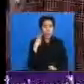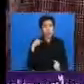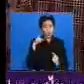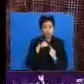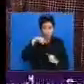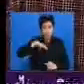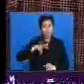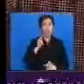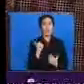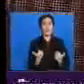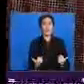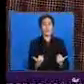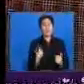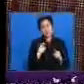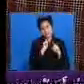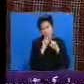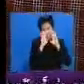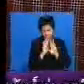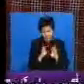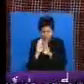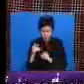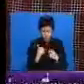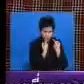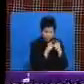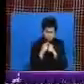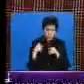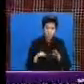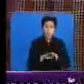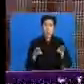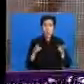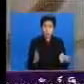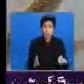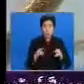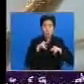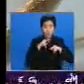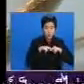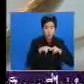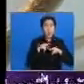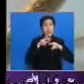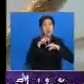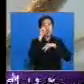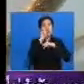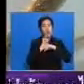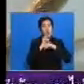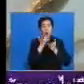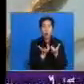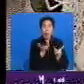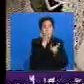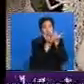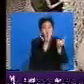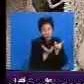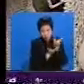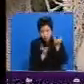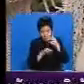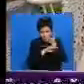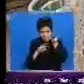นี้อีกทั้งยังมีหลากหลายรูปแบบให้เลือกไม่ว่าจะเป็นโต๊ะเก้าอี้เตียงและชั้นวางสิ่งของ